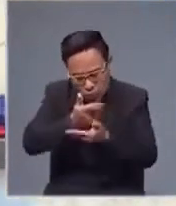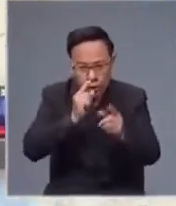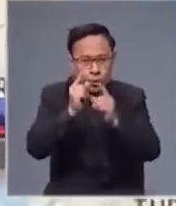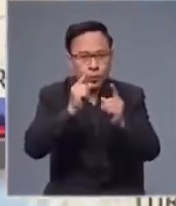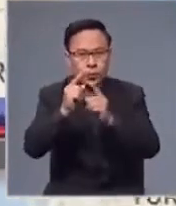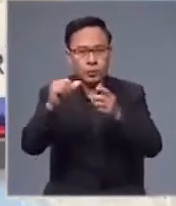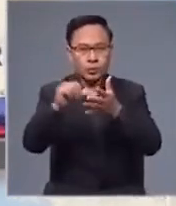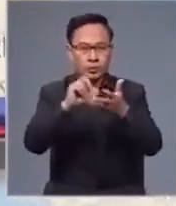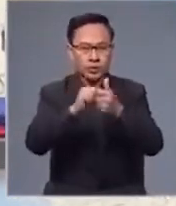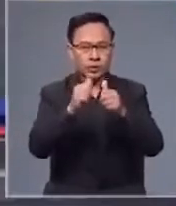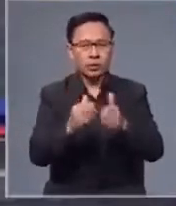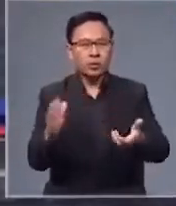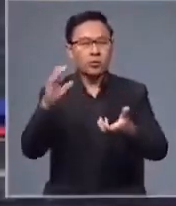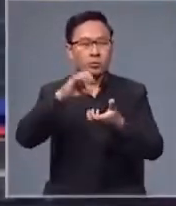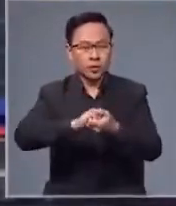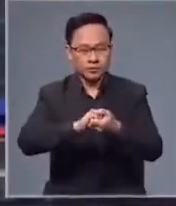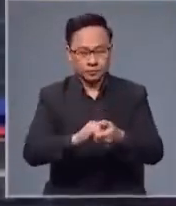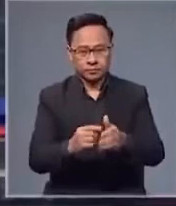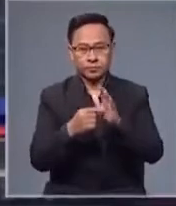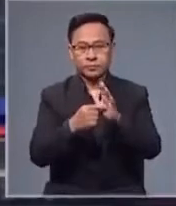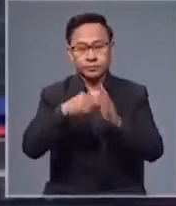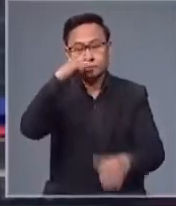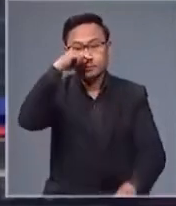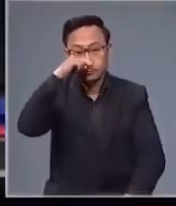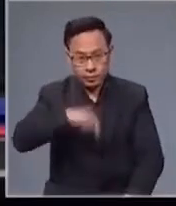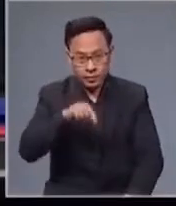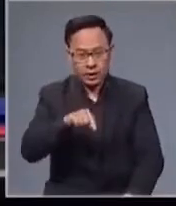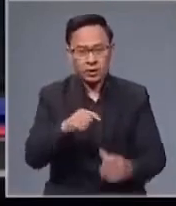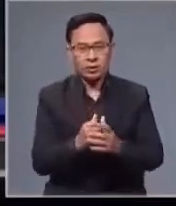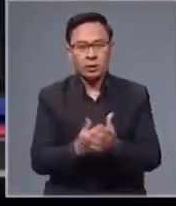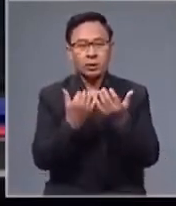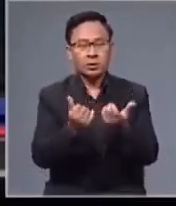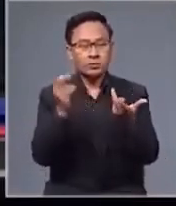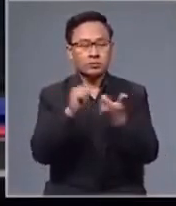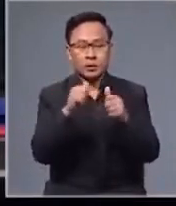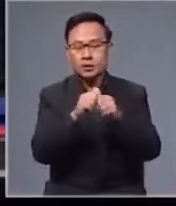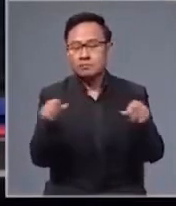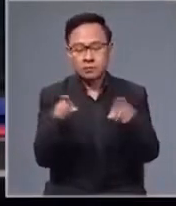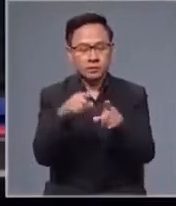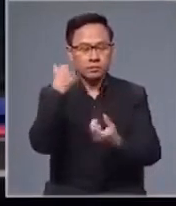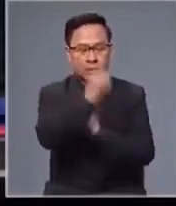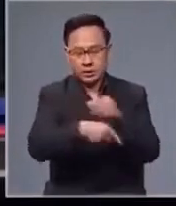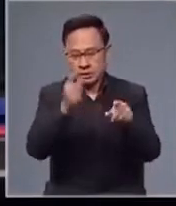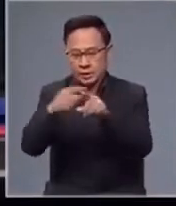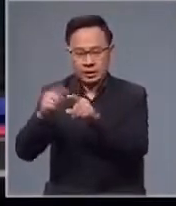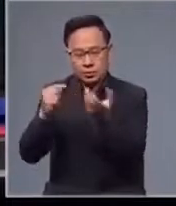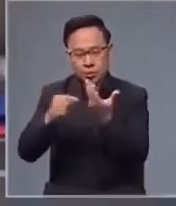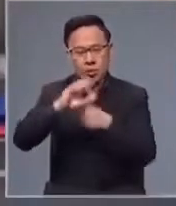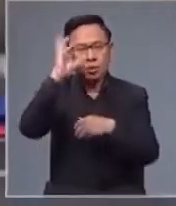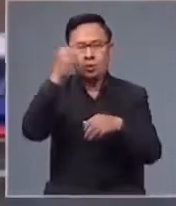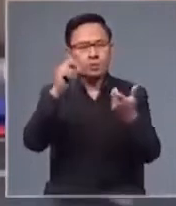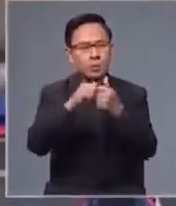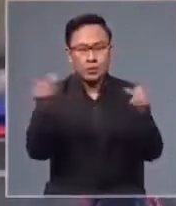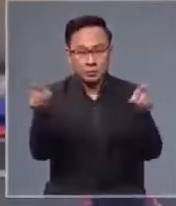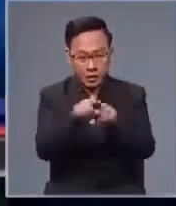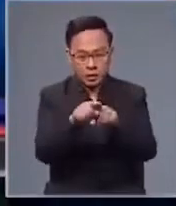มกันสำหรับในประเทศไทยของเรานั้นก็ไม่แตกต่างไปจากนานาประเทศทั้งหลายในโลกนี้ที่ต้